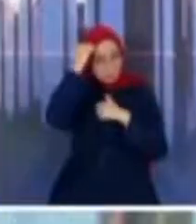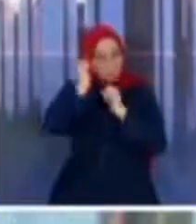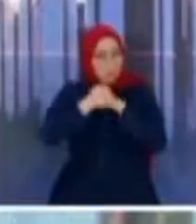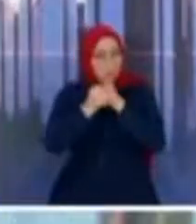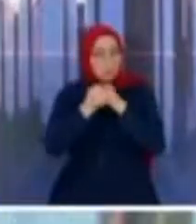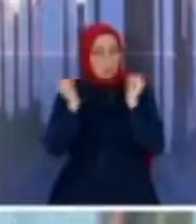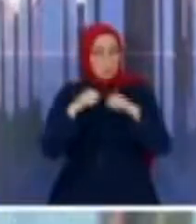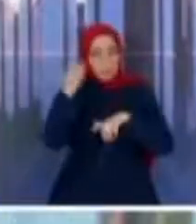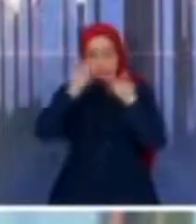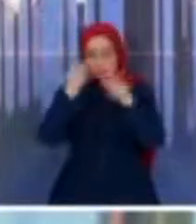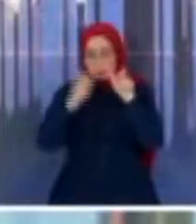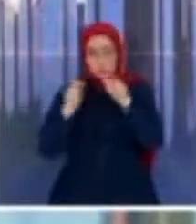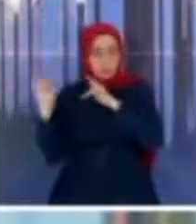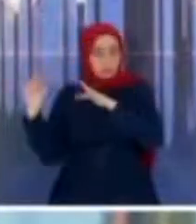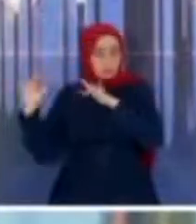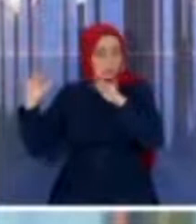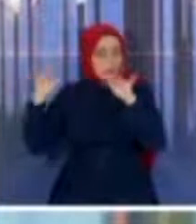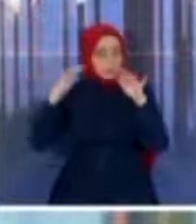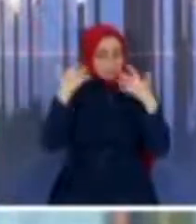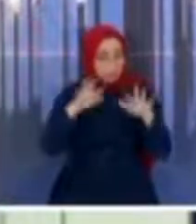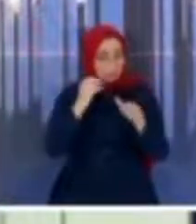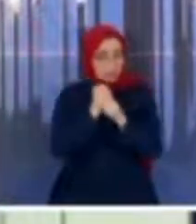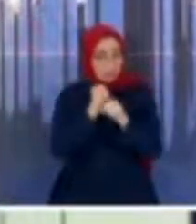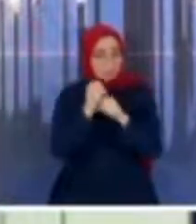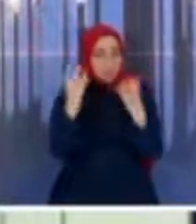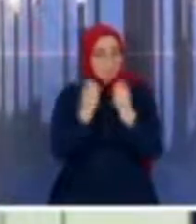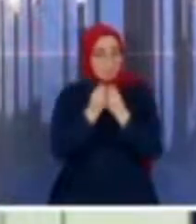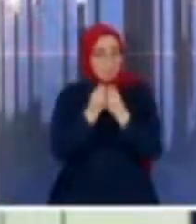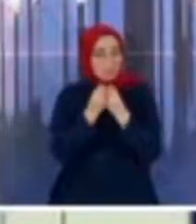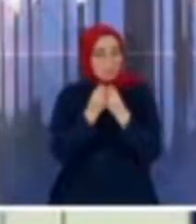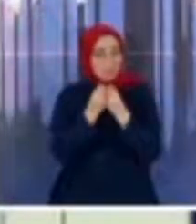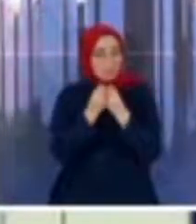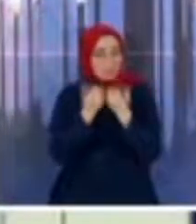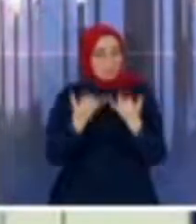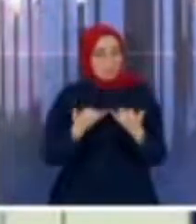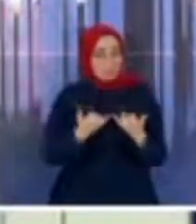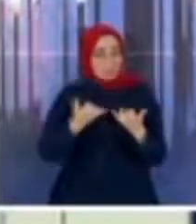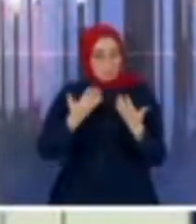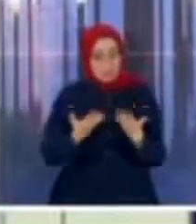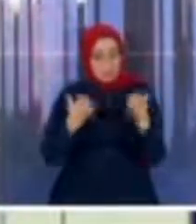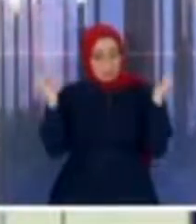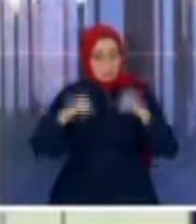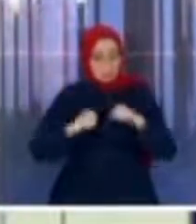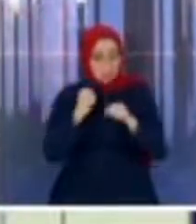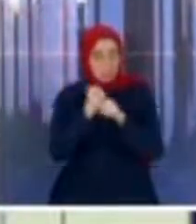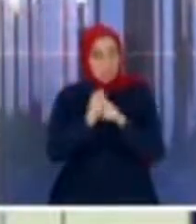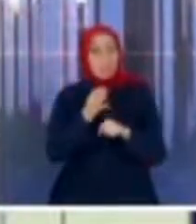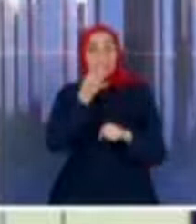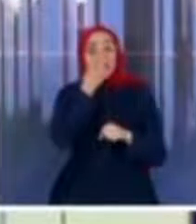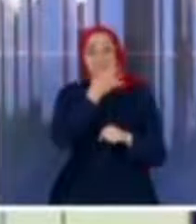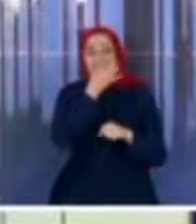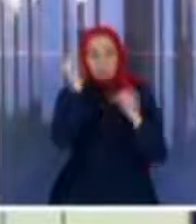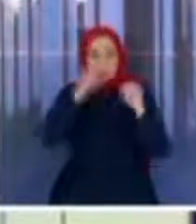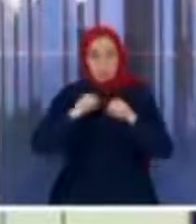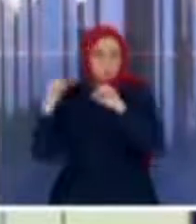يجيو يا يتلقاو معناها التكوين نتاعهم يكون عندنا نحن، معناها يتلقاو التكوين نتاعهم في نبزه ويجونا النبزه.